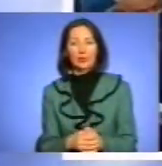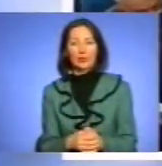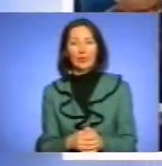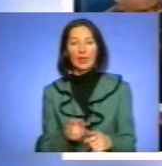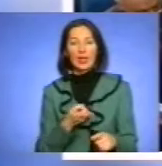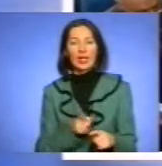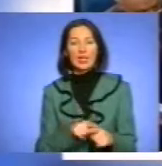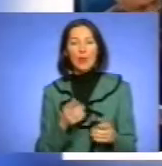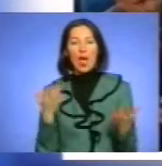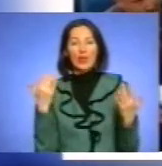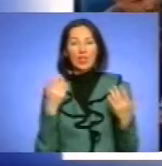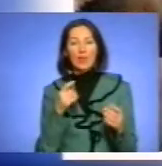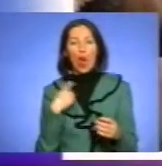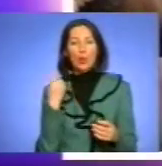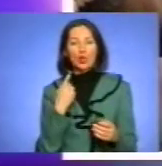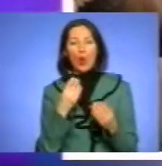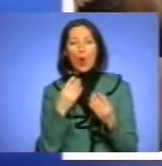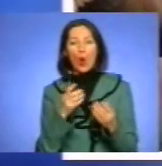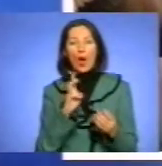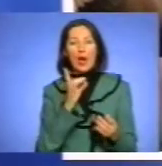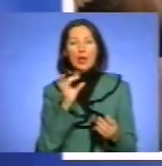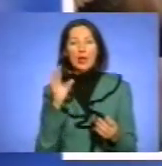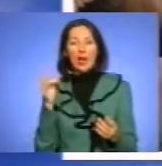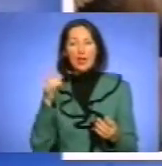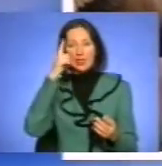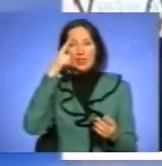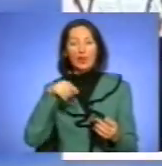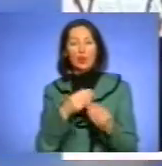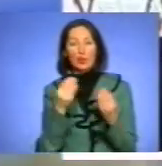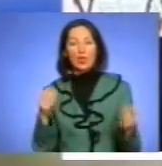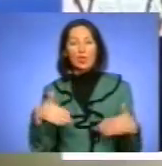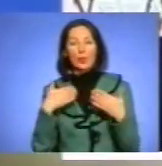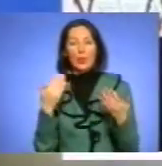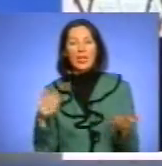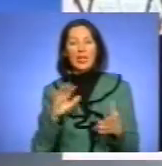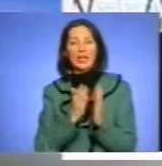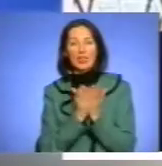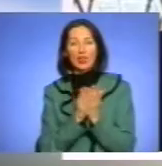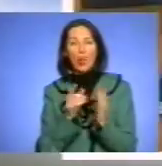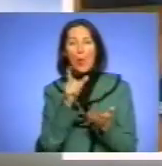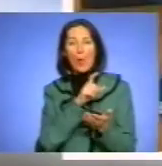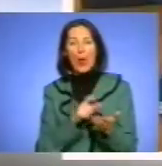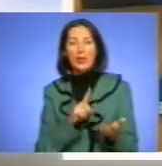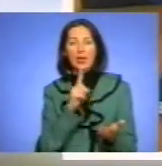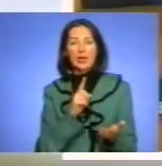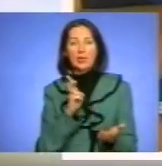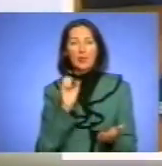Цими вихідними в обласному краєзнавчому музеї репрезентували книжку поета зі Збаража Зіновія Казьо «Для